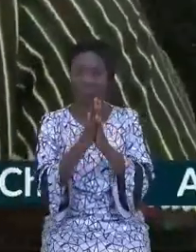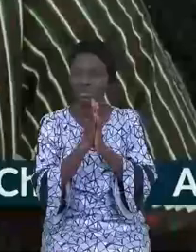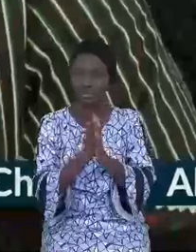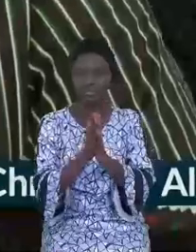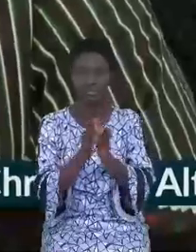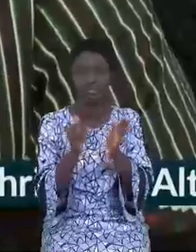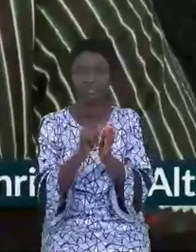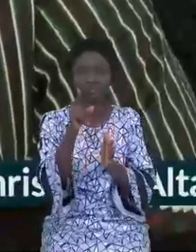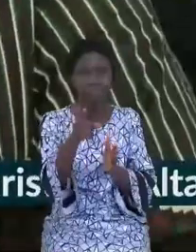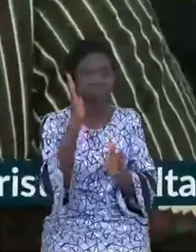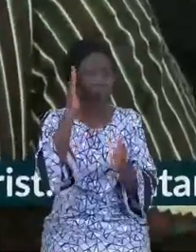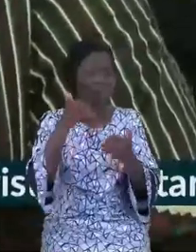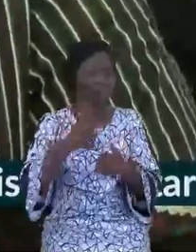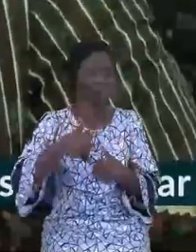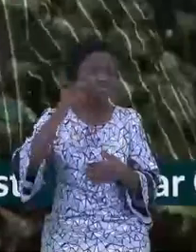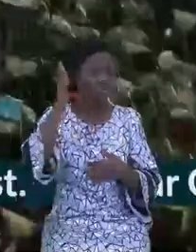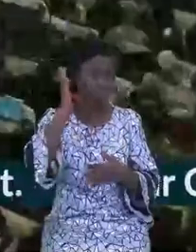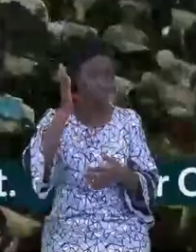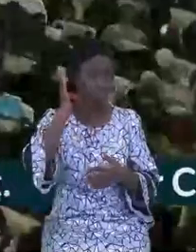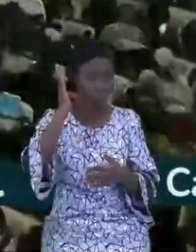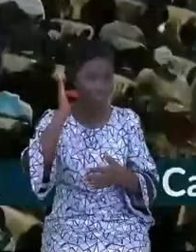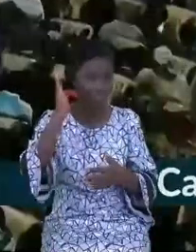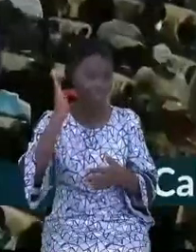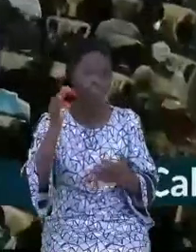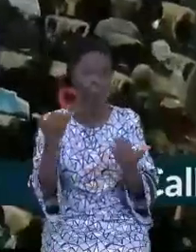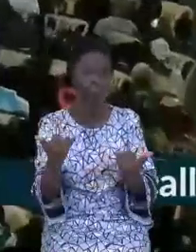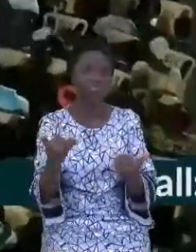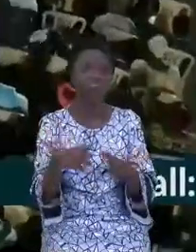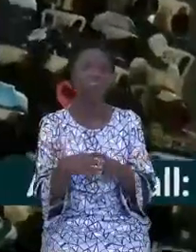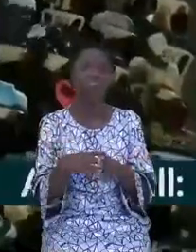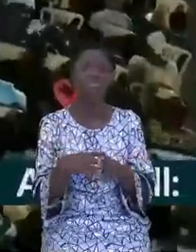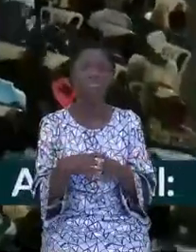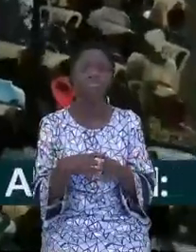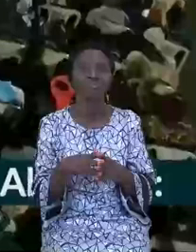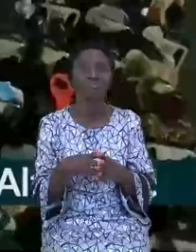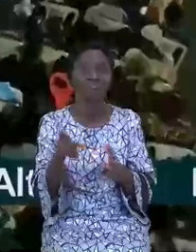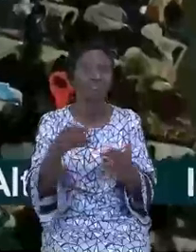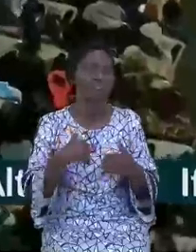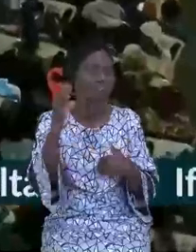témoigné comment Dieu l'a délivré. Le problème de 10 ans.